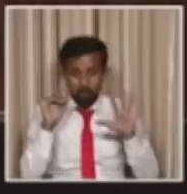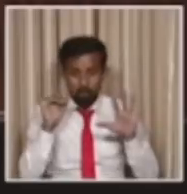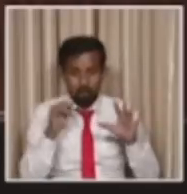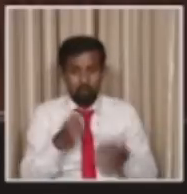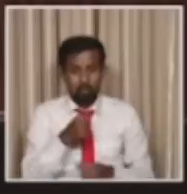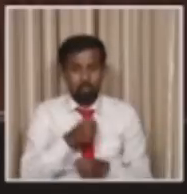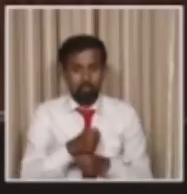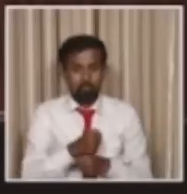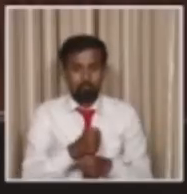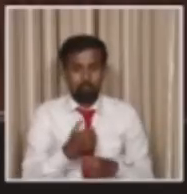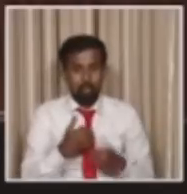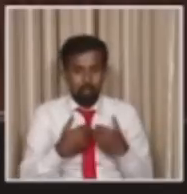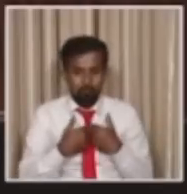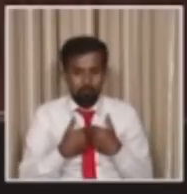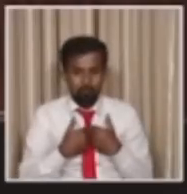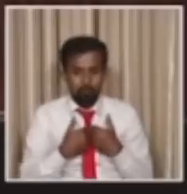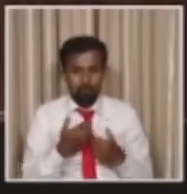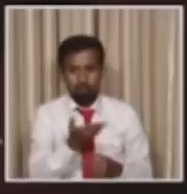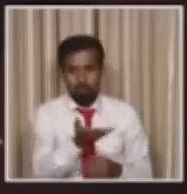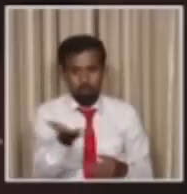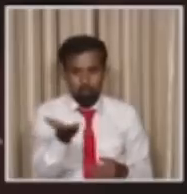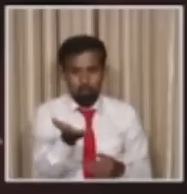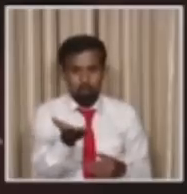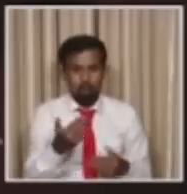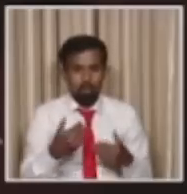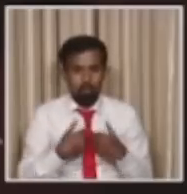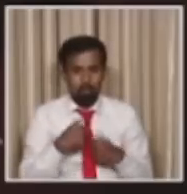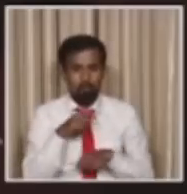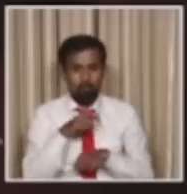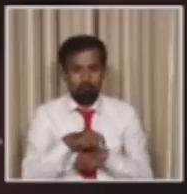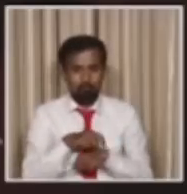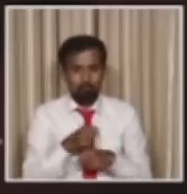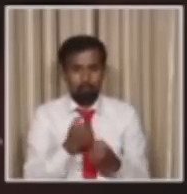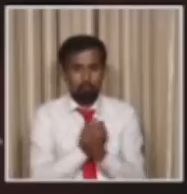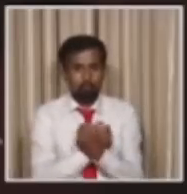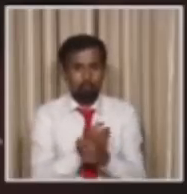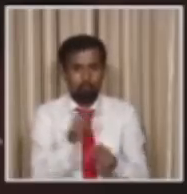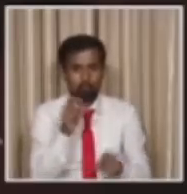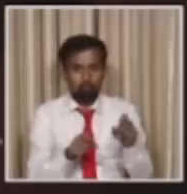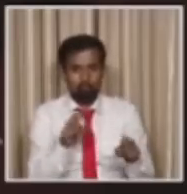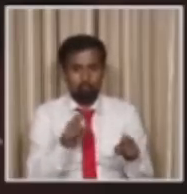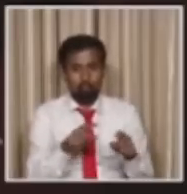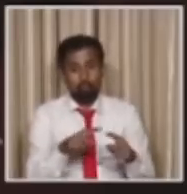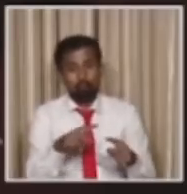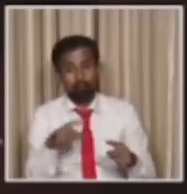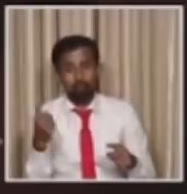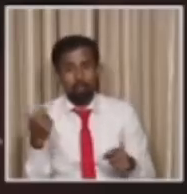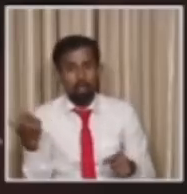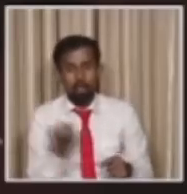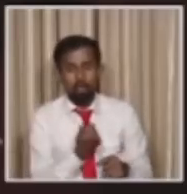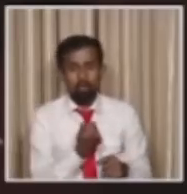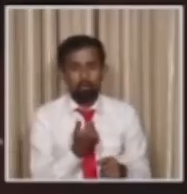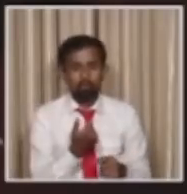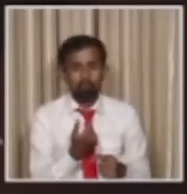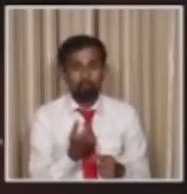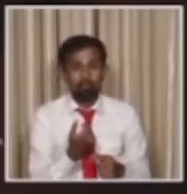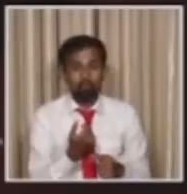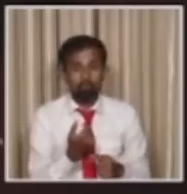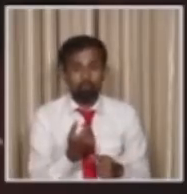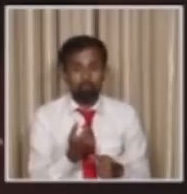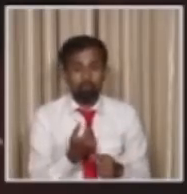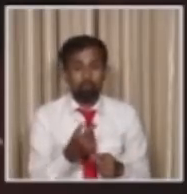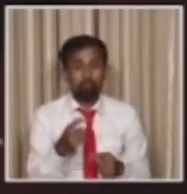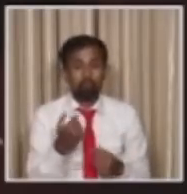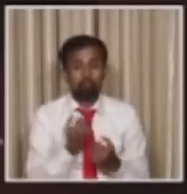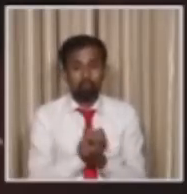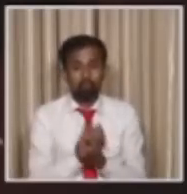බලේ හිටියේ. මම අහනවා තමුන්නාංශයෙන් අපේ කාලේ රිමාන්ඩ් කරපු අය ඇරෙන්න කී දෙනෙක් තමුන්නාංශලා මේකට